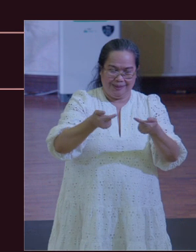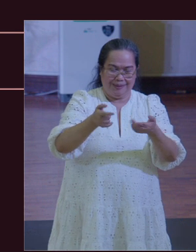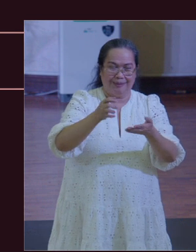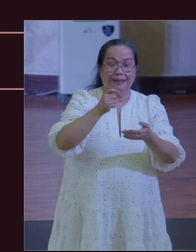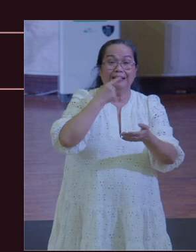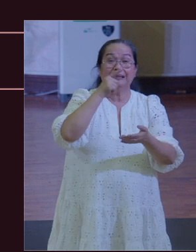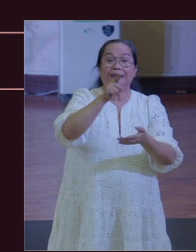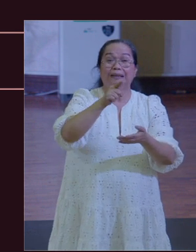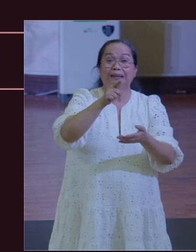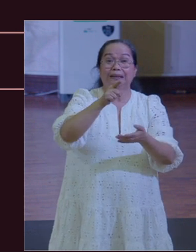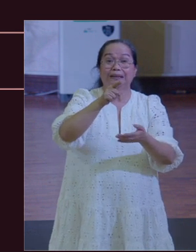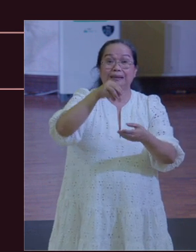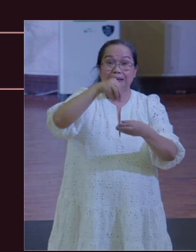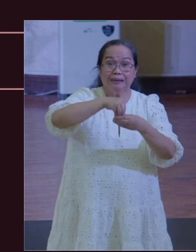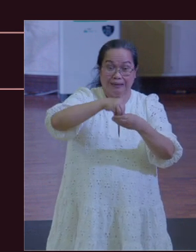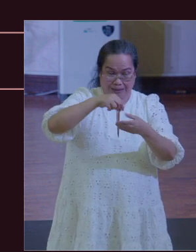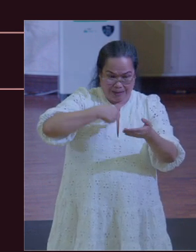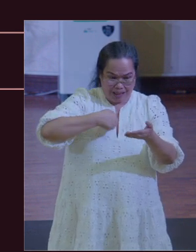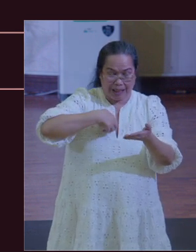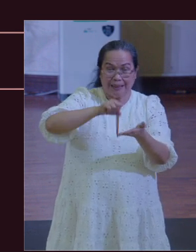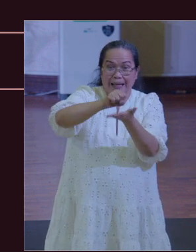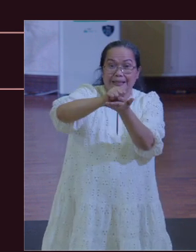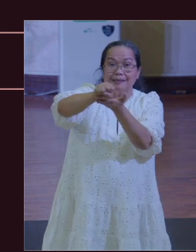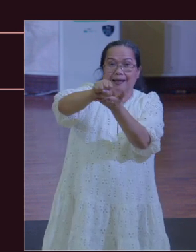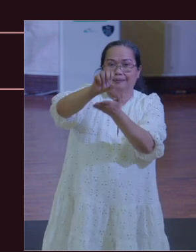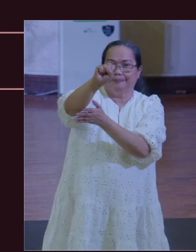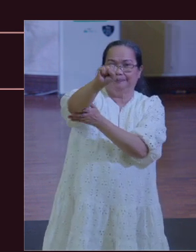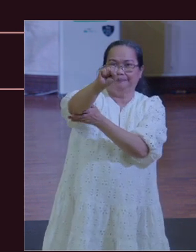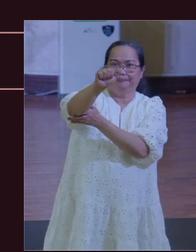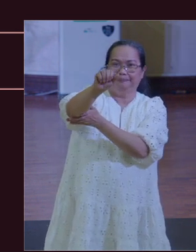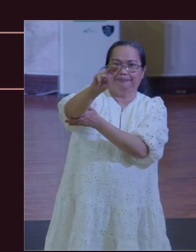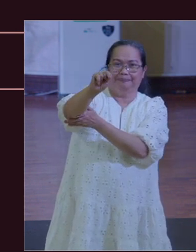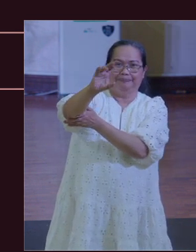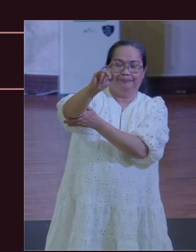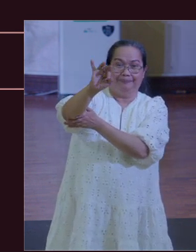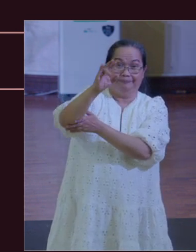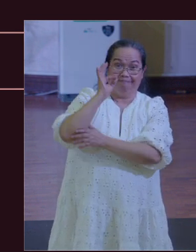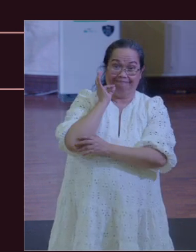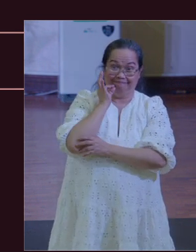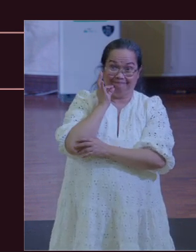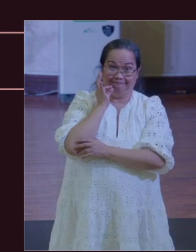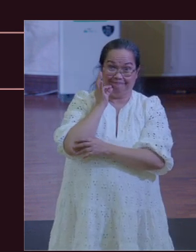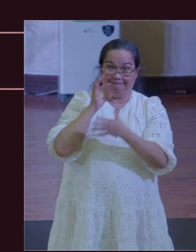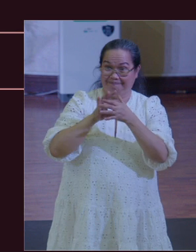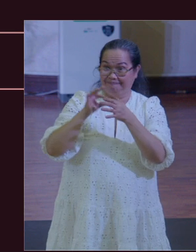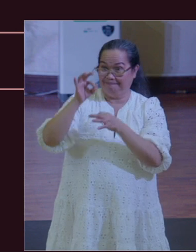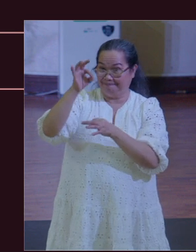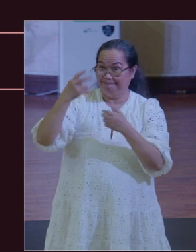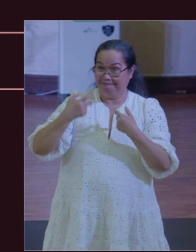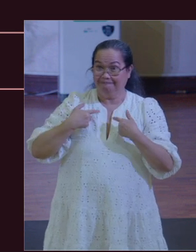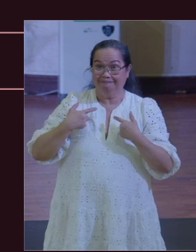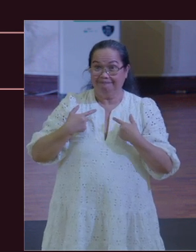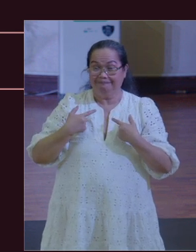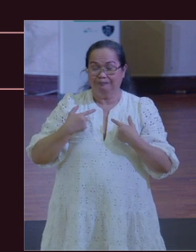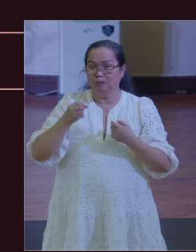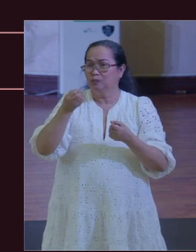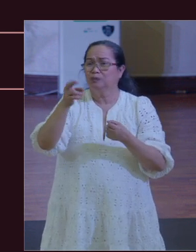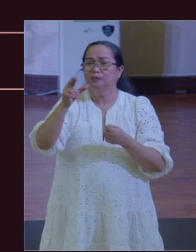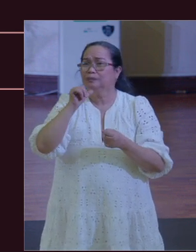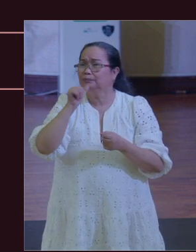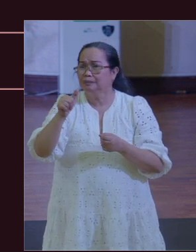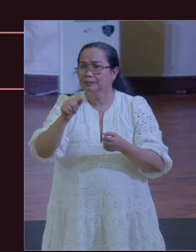sanctification, internal condition yun eh. Ano ba, nagbubunga ka ba ng spirit, fruit of the Spirit? O hindi. Yun